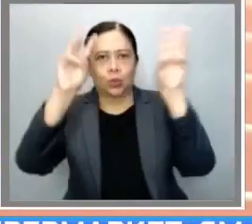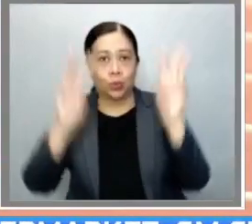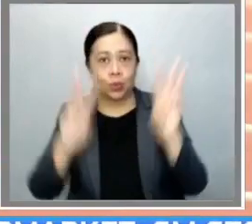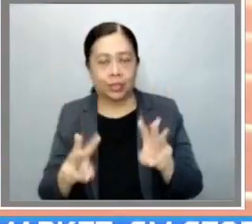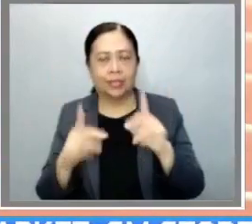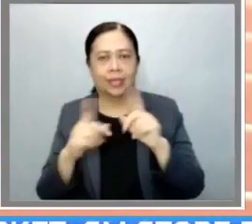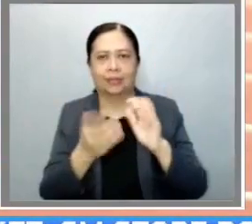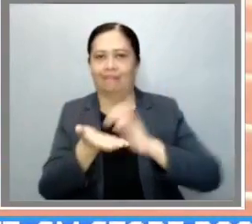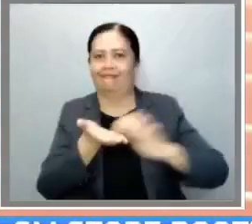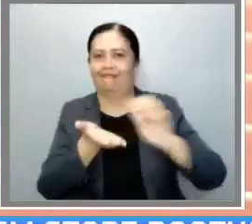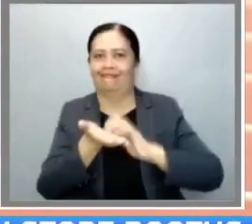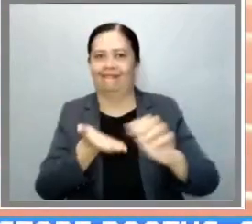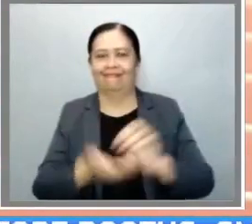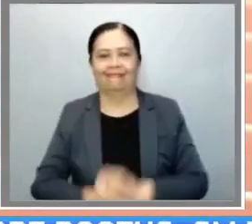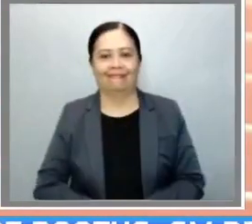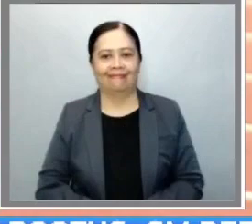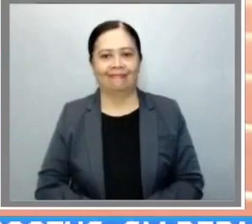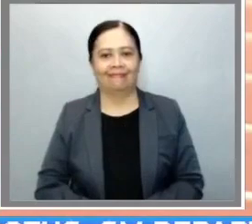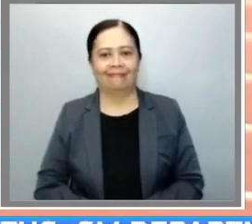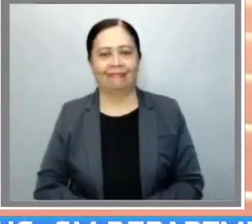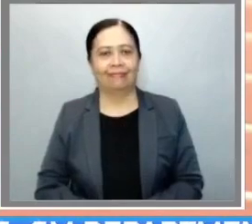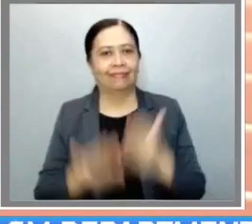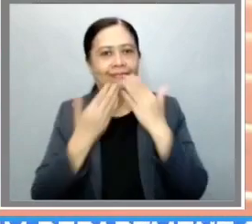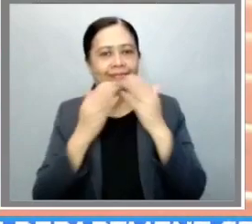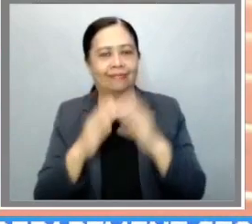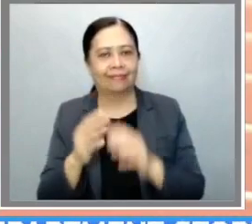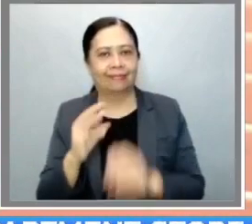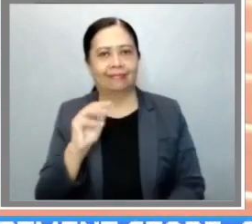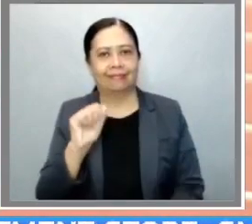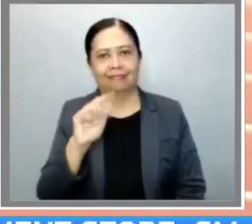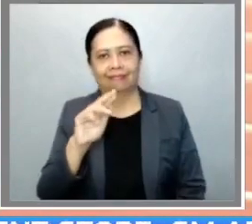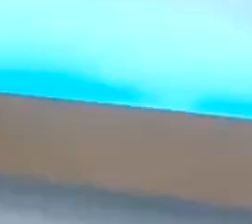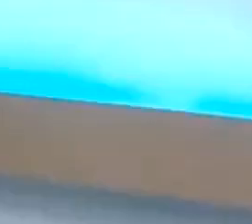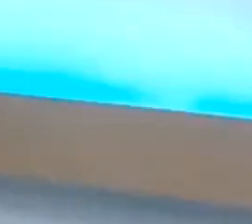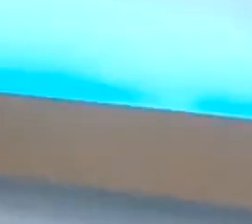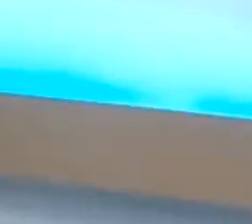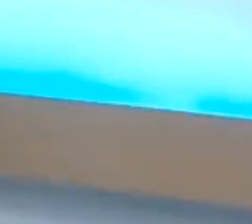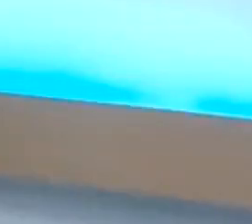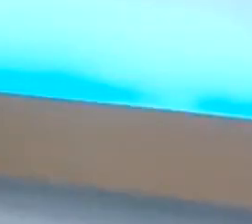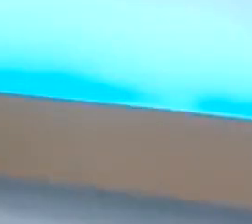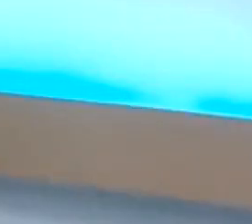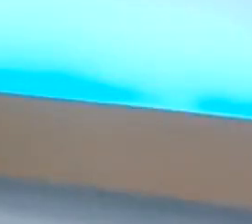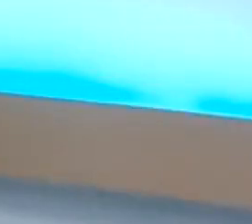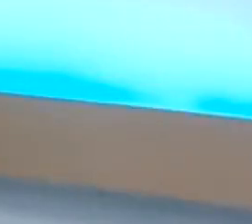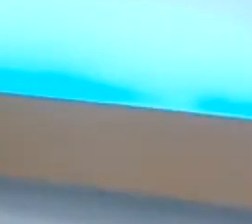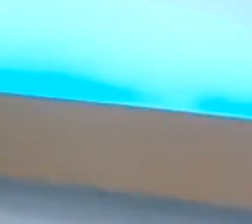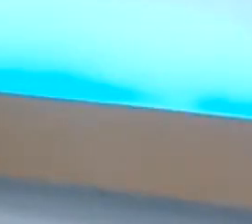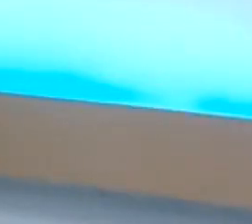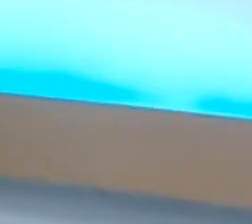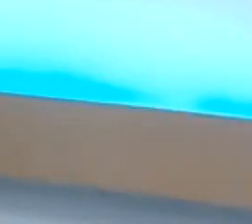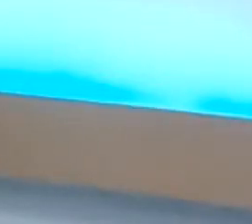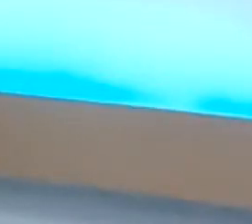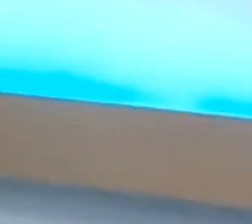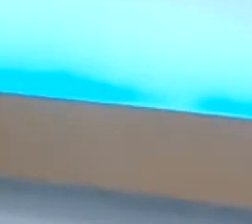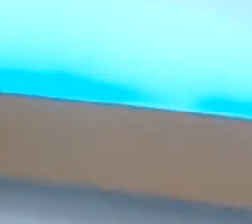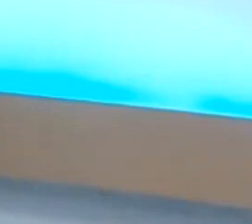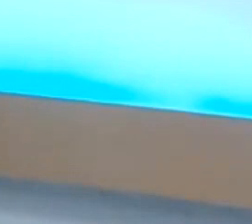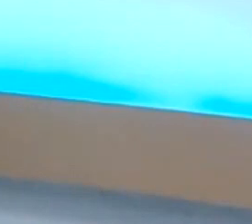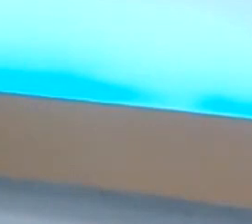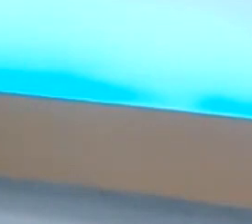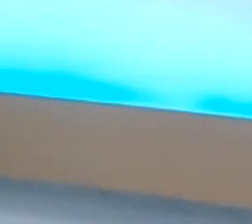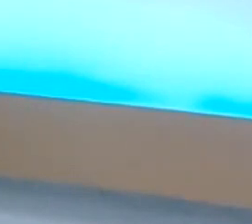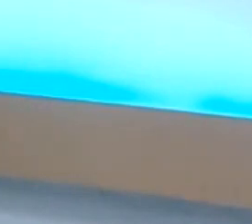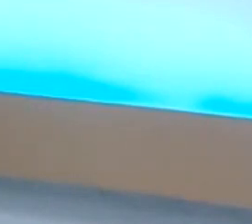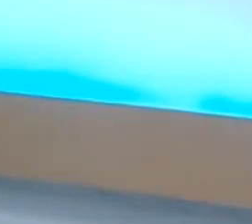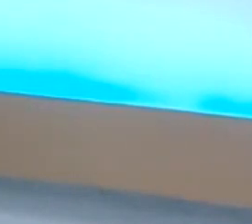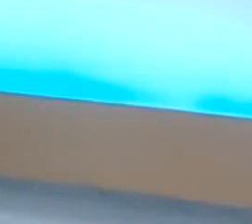makapag-practice. Rafi. Maraming salamat, Marisol Abdurrahman. Maging updated po sa mga maiinit na balita, maaaring